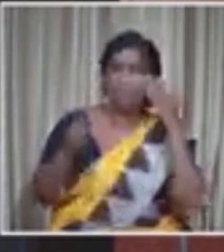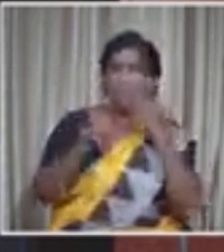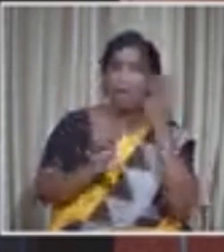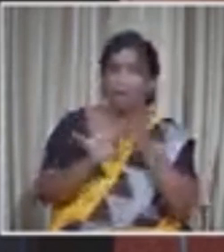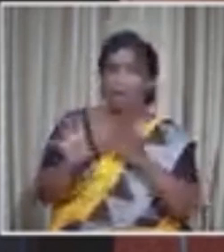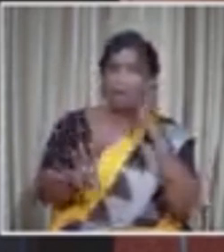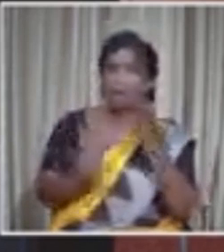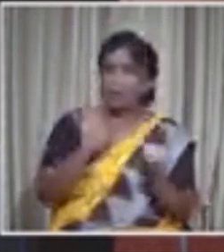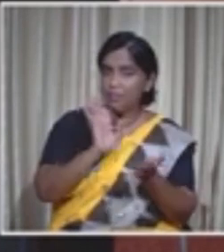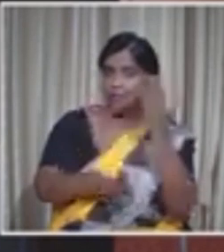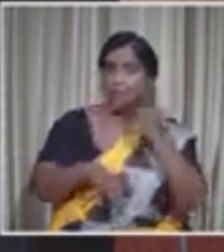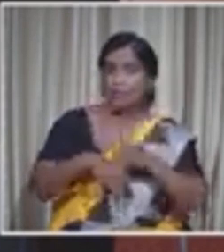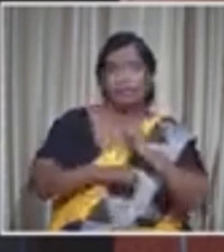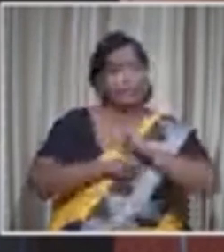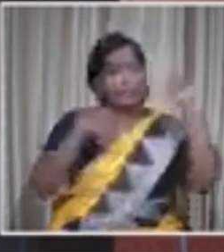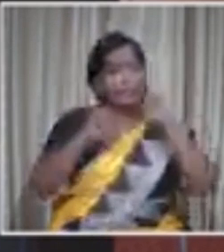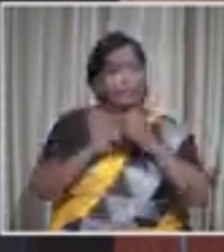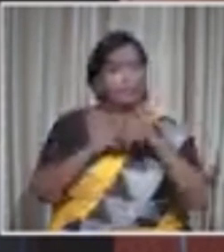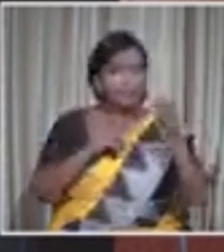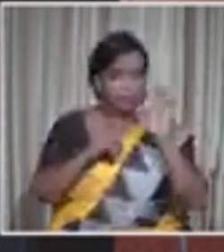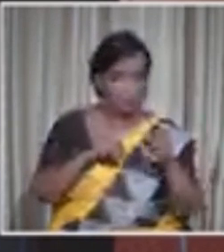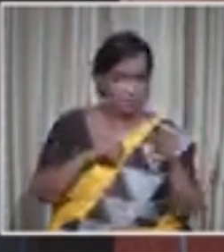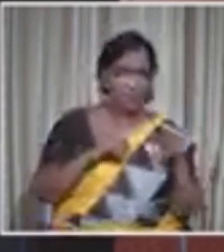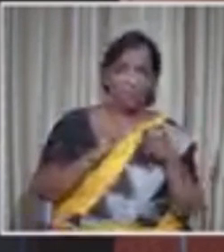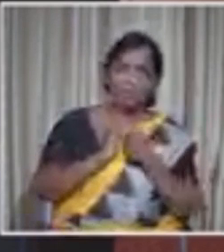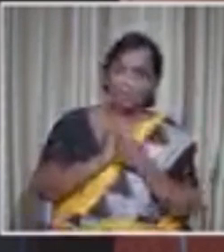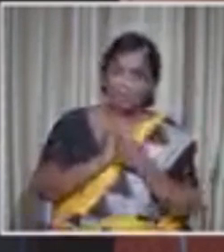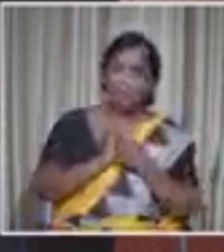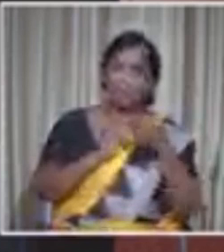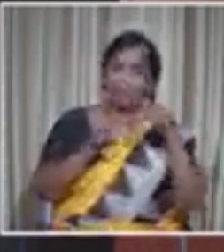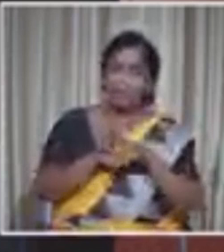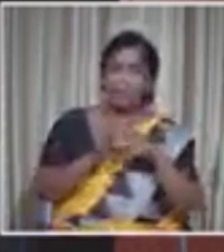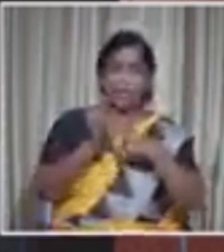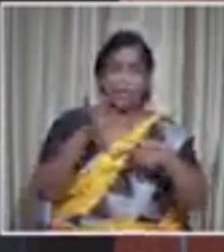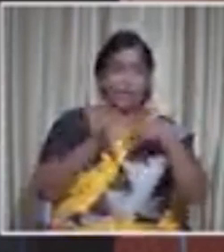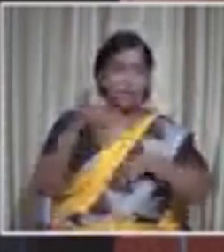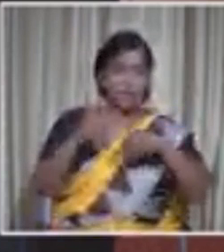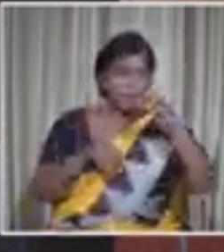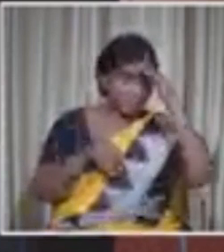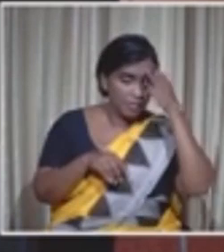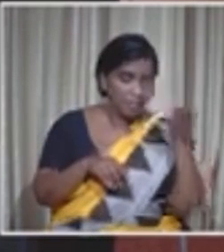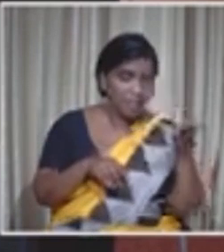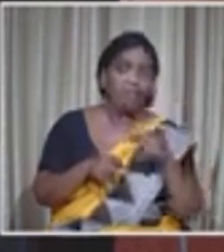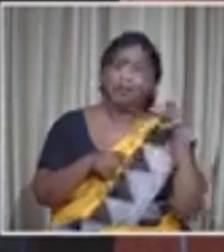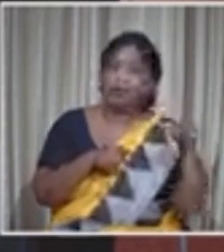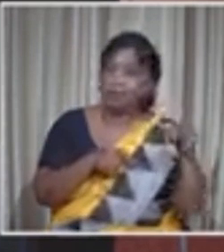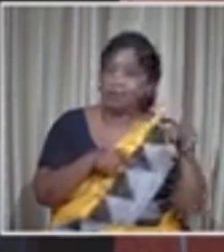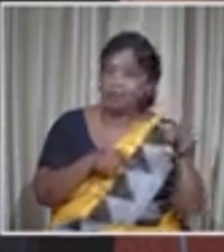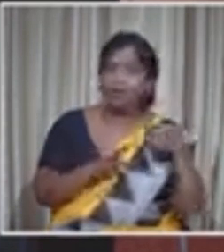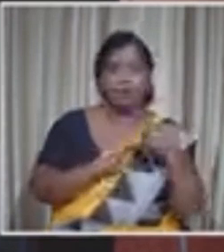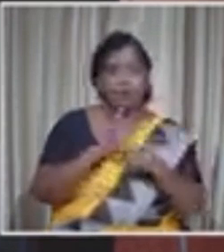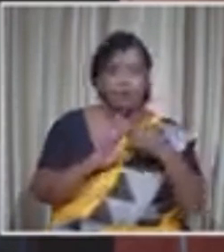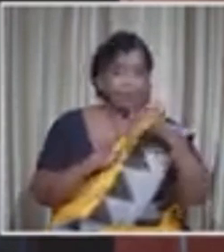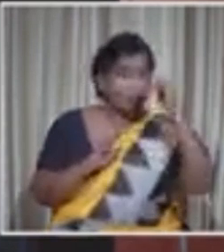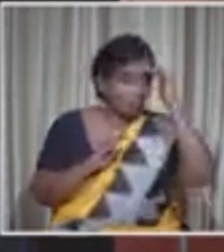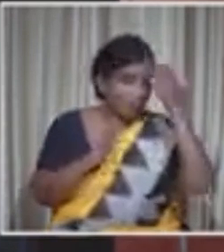கொண்டிருக்கிறார்கள். அன்புக்குரிய சபையில இருக்கின்ற அரசியல் தலைவர்களே, இந்த நாட்டினுடைய உயர்ந்த தலைவர்களே, நீங்களே சிந்தித்து